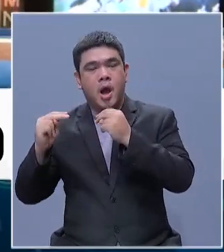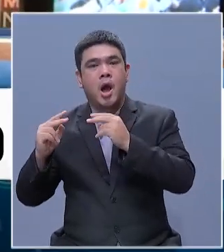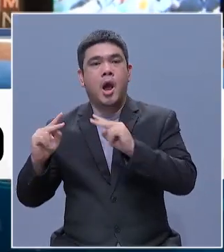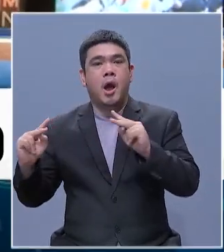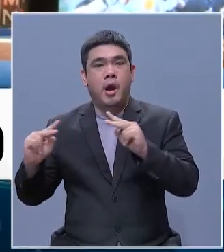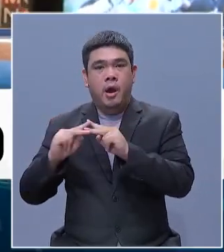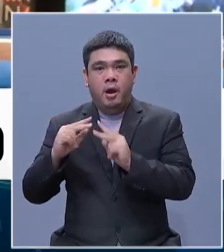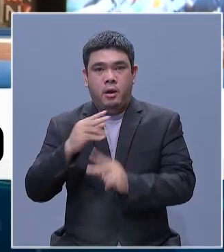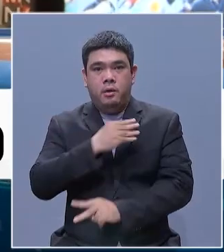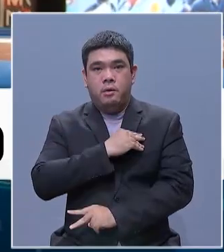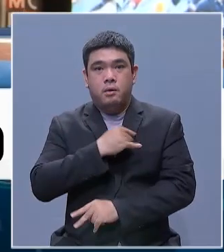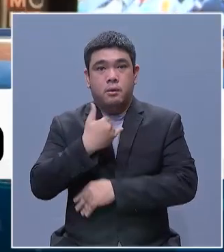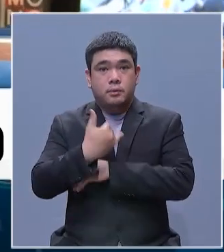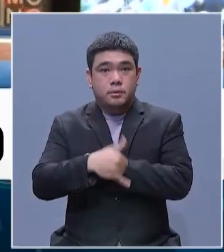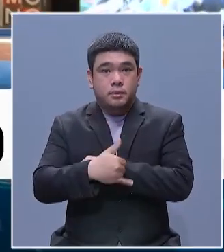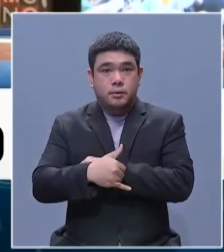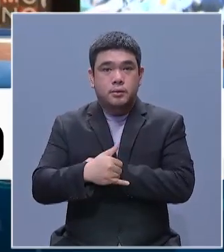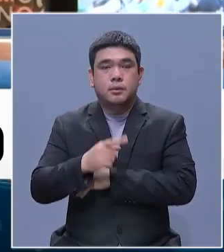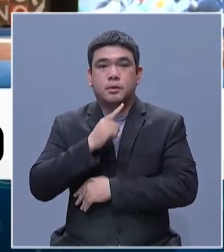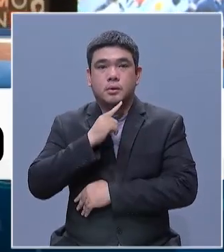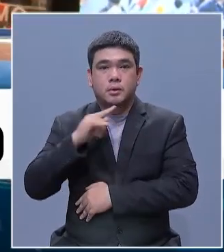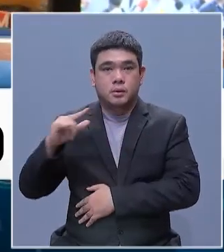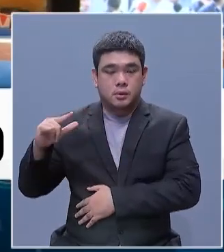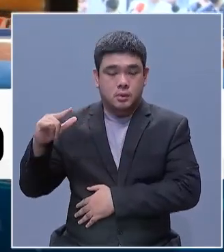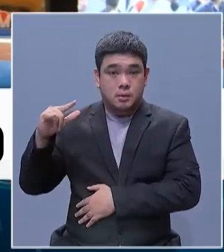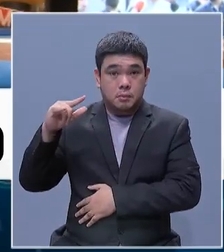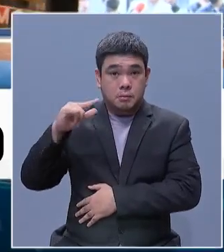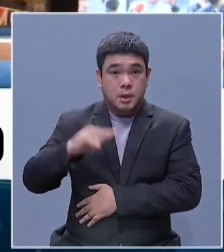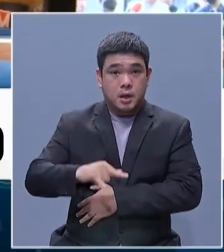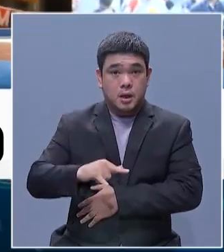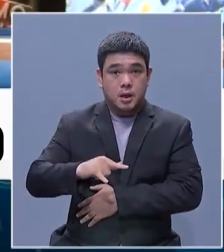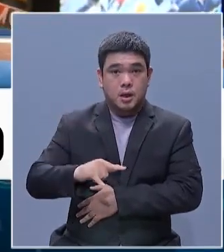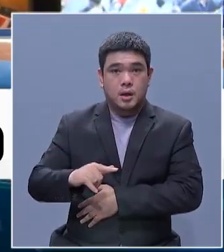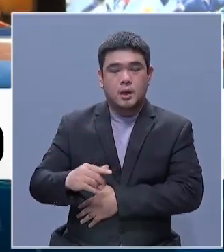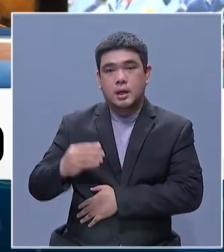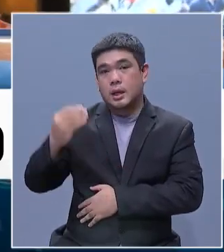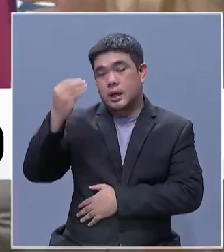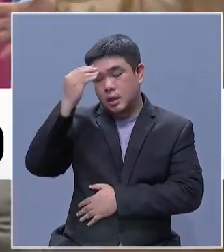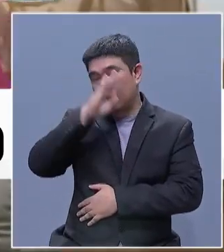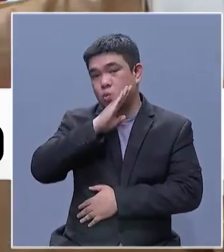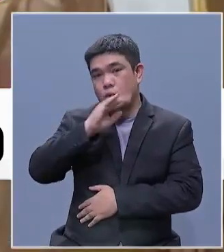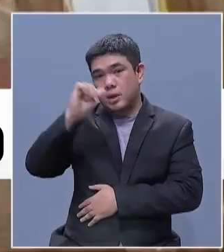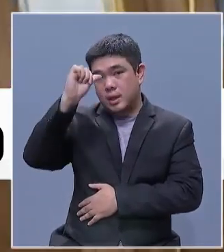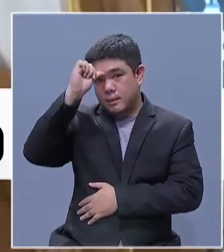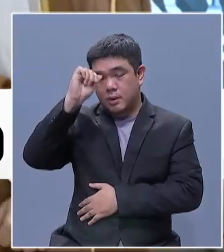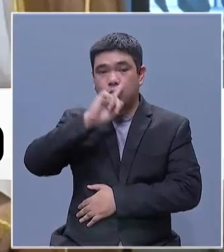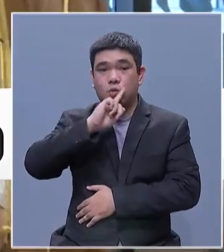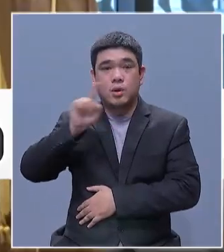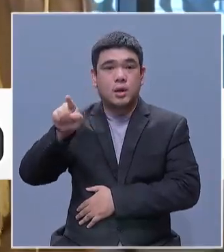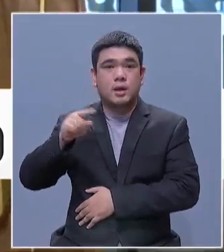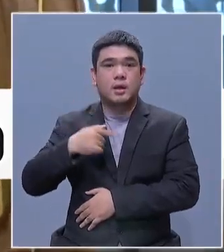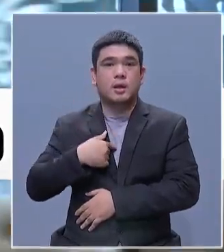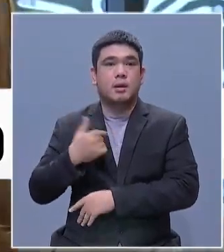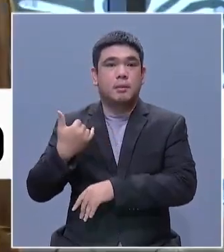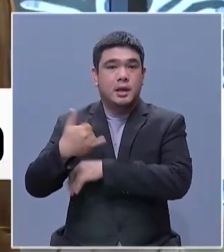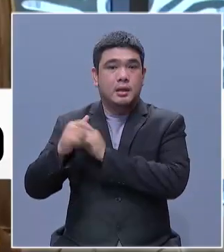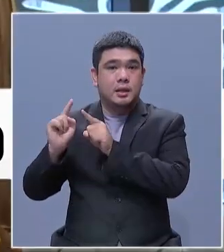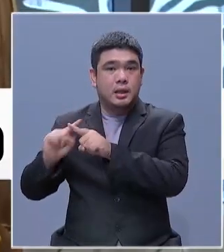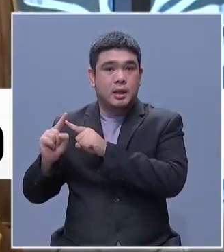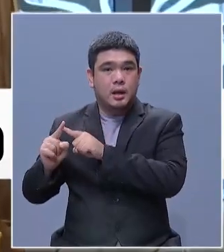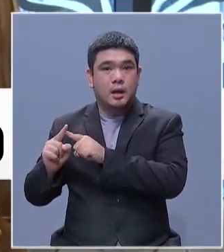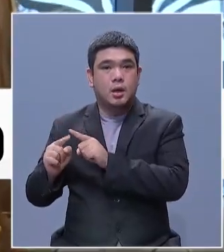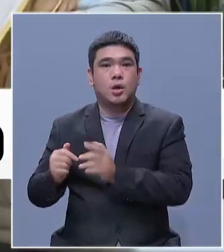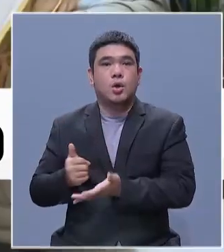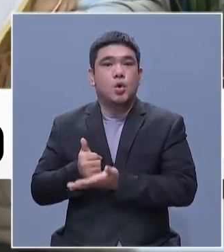างประเทศนะครับที่กำลังจะเดินทางกลับมาจากการเจรจากับอียิปต์อิหร่านกาตาร์และซาอุดิอาระเบียนะครับเพื่อประสาน